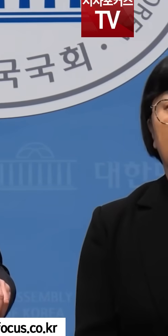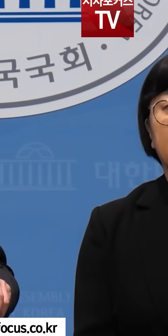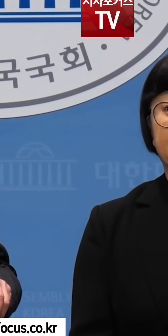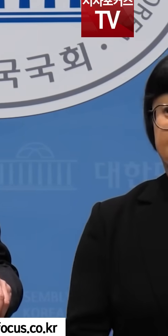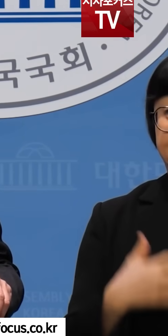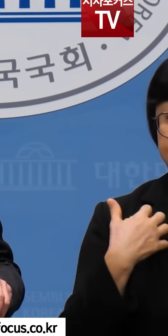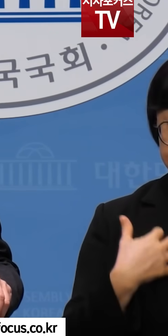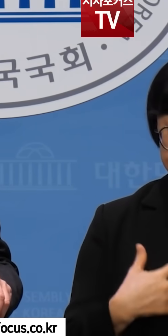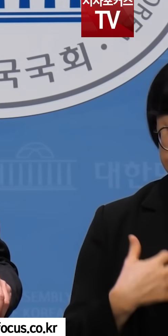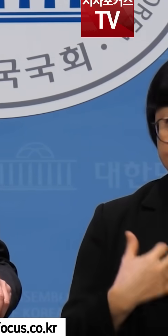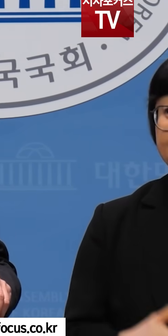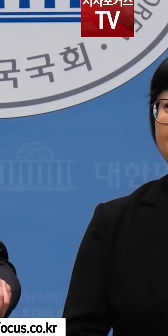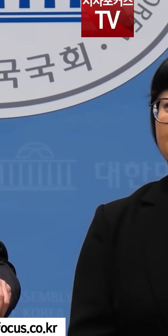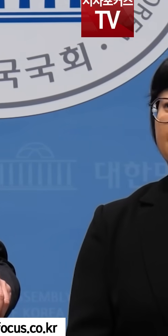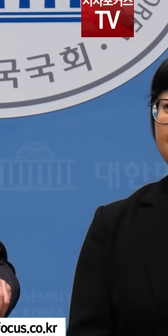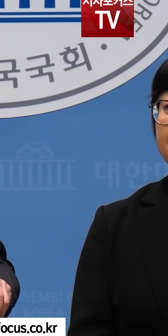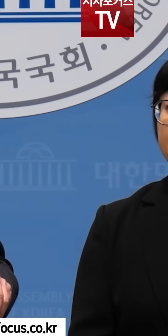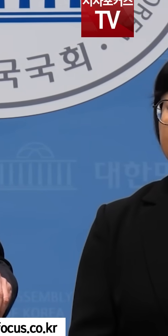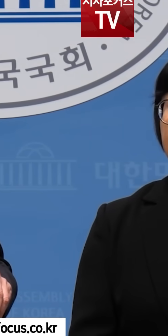반갑습니다.